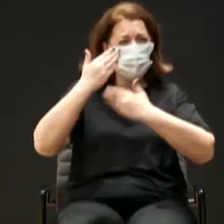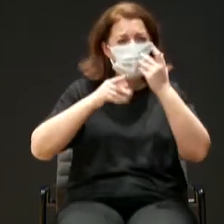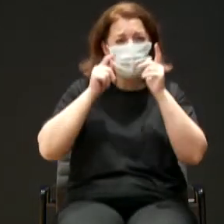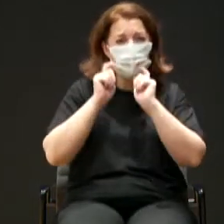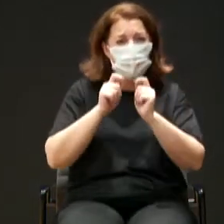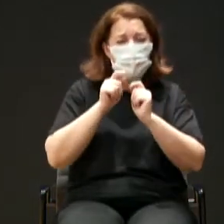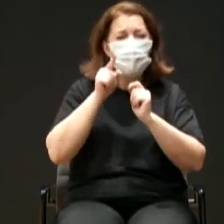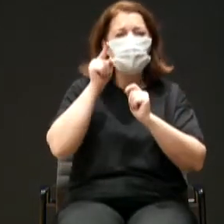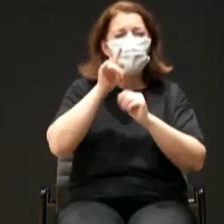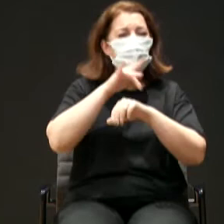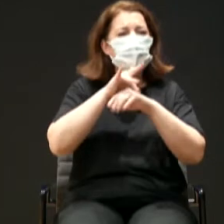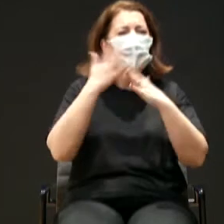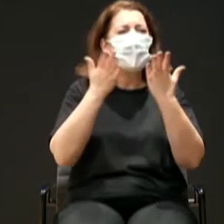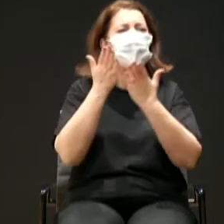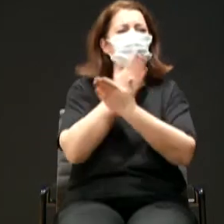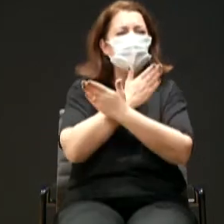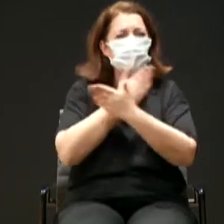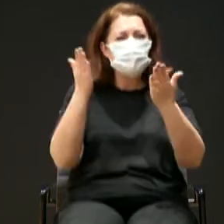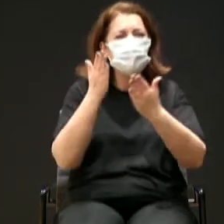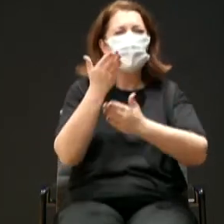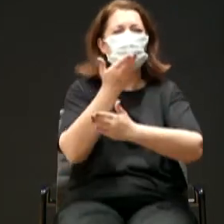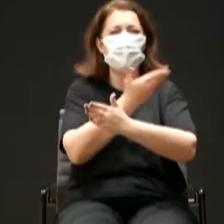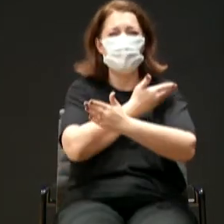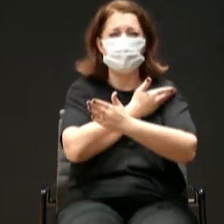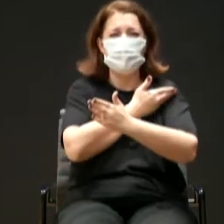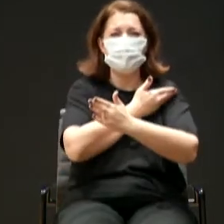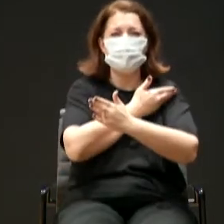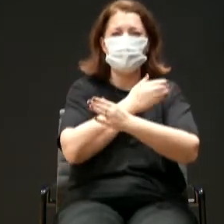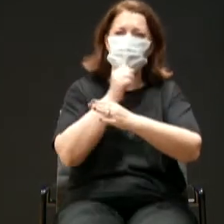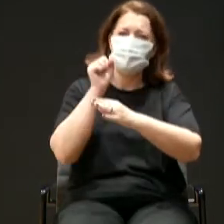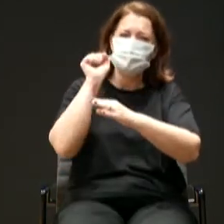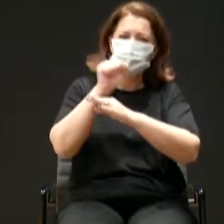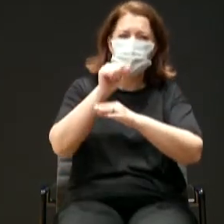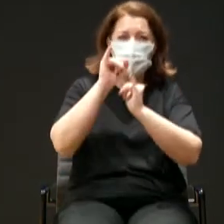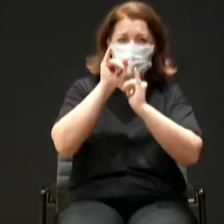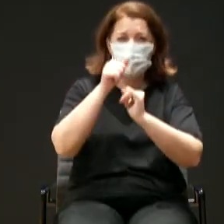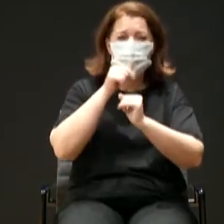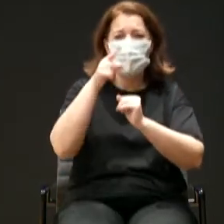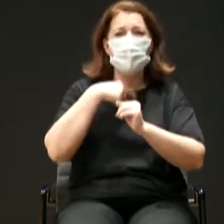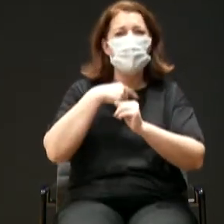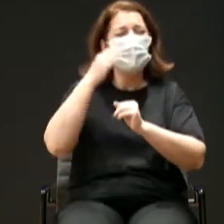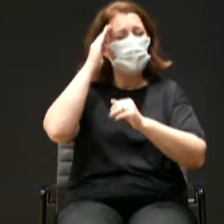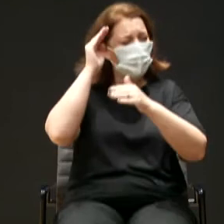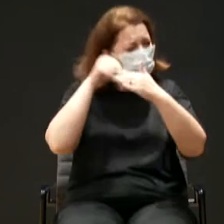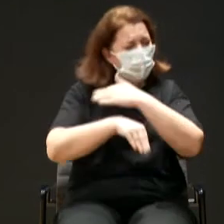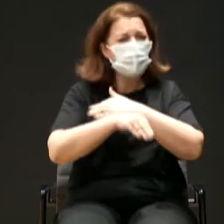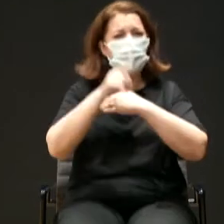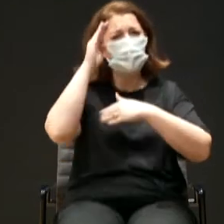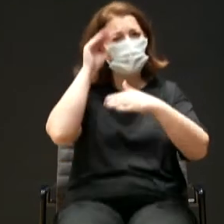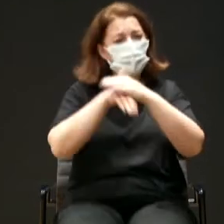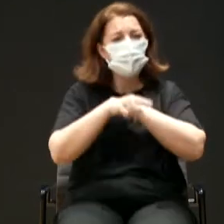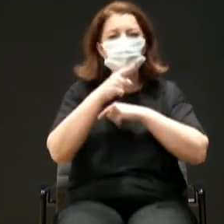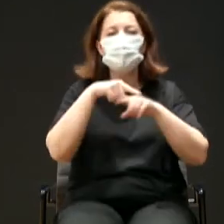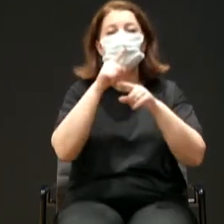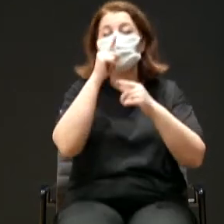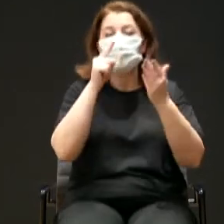hainlerinden FETÖ'ye daha sonra kandırıldık diyebiliyorlar. Ülkeyi yönetenler kanmamalı arkadaşlar.